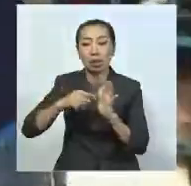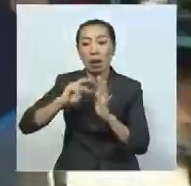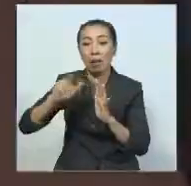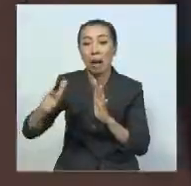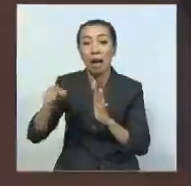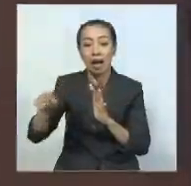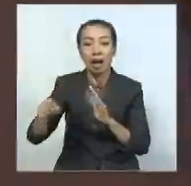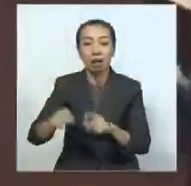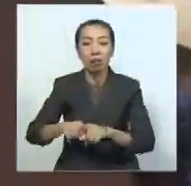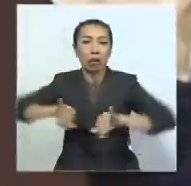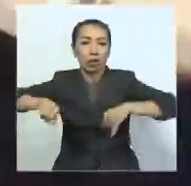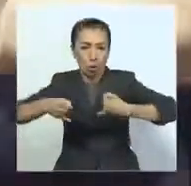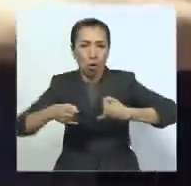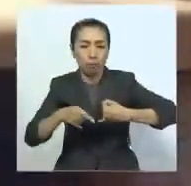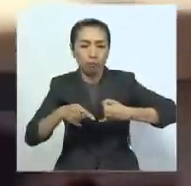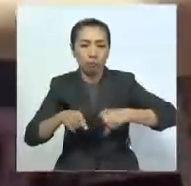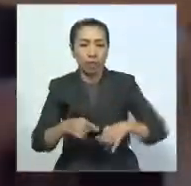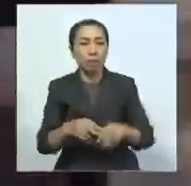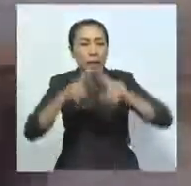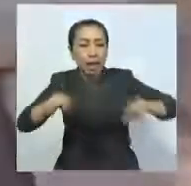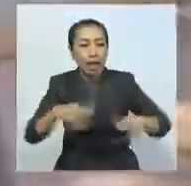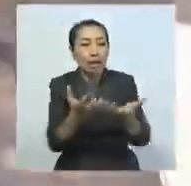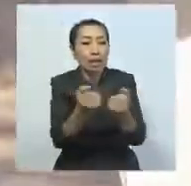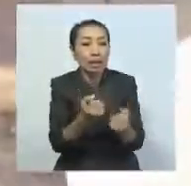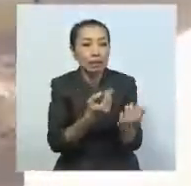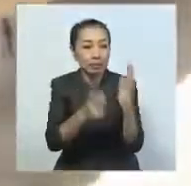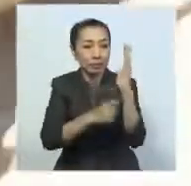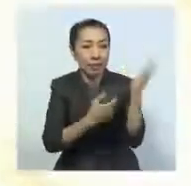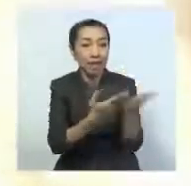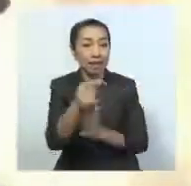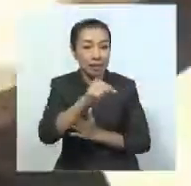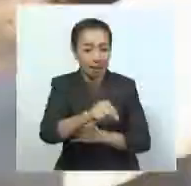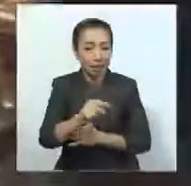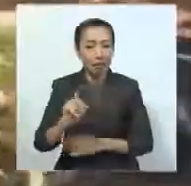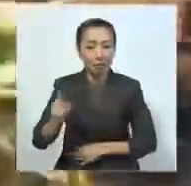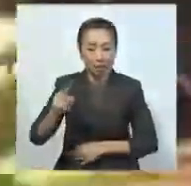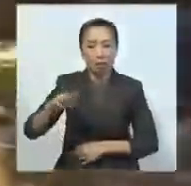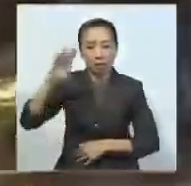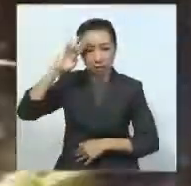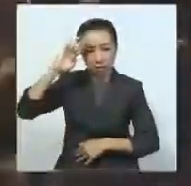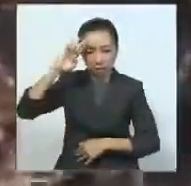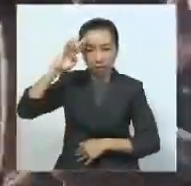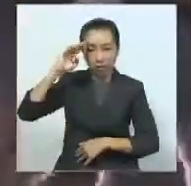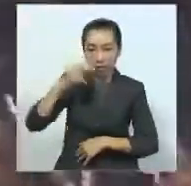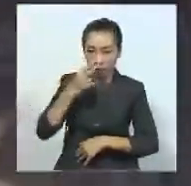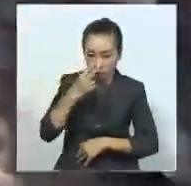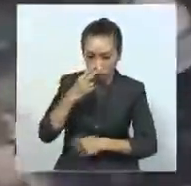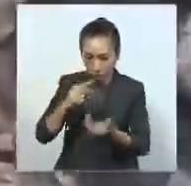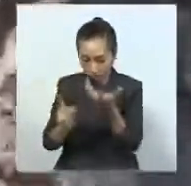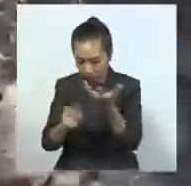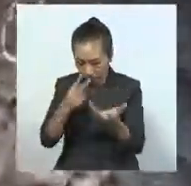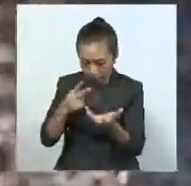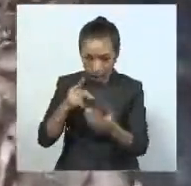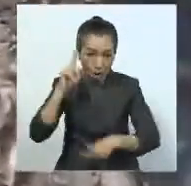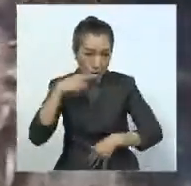ยกุลเจ้าของลานรับซื้อยางพาราขณะเจ้าหน้าที่กำลังเข้าตรวจตราช่างเจ้าหน้าที่เนี่ยเข้าตรวจตราช่างอยู่แล้วก็สังเก